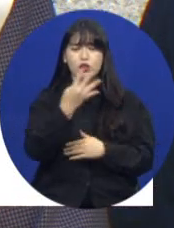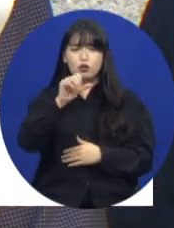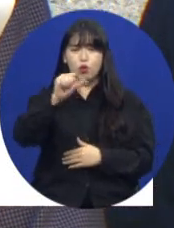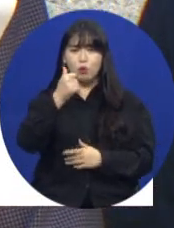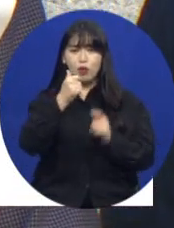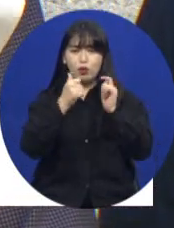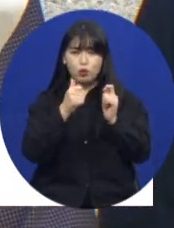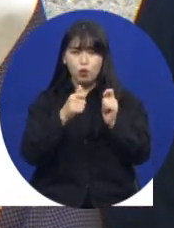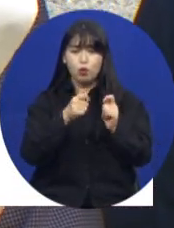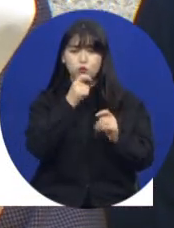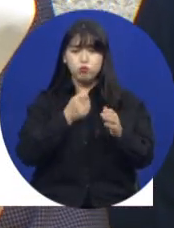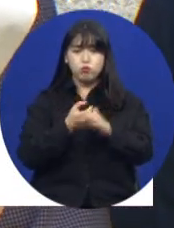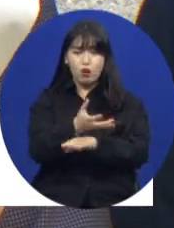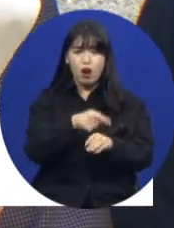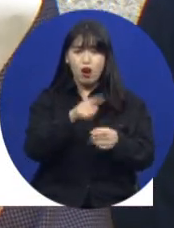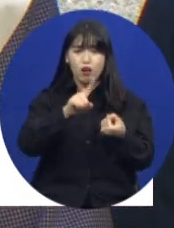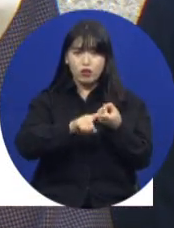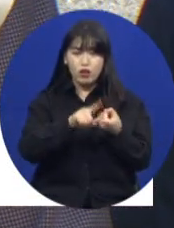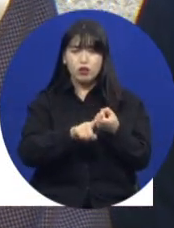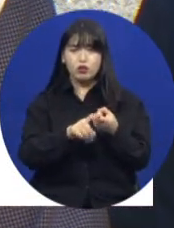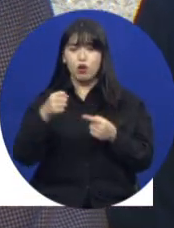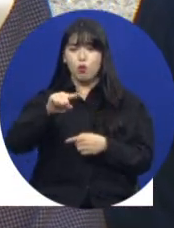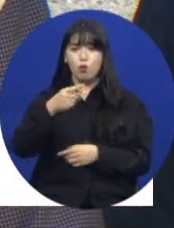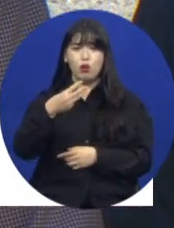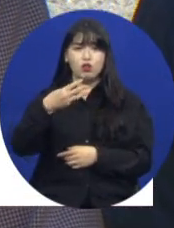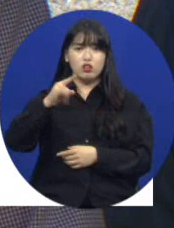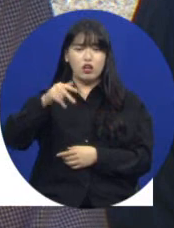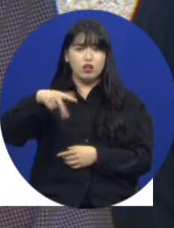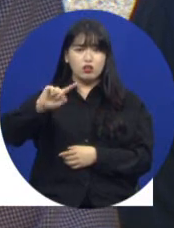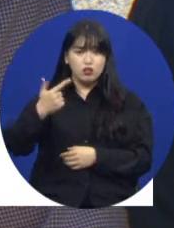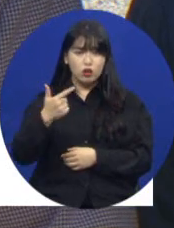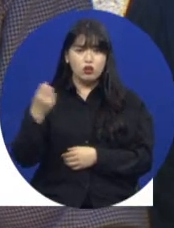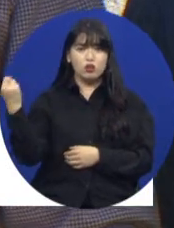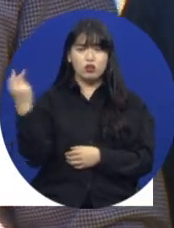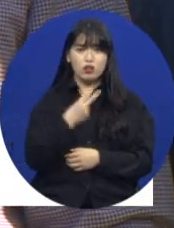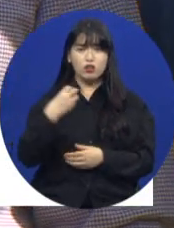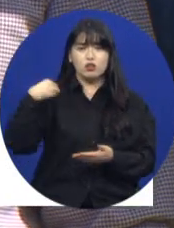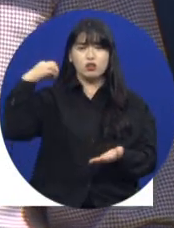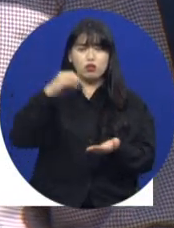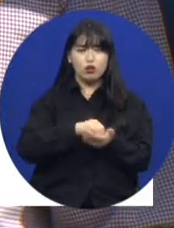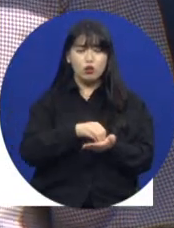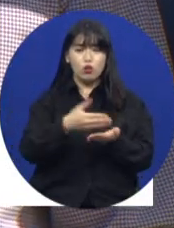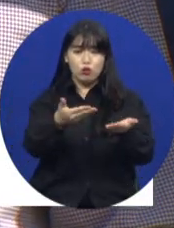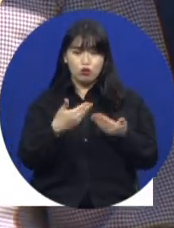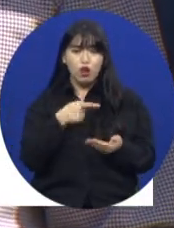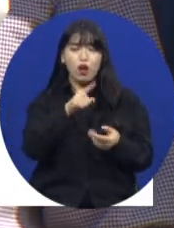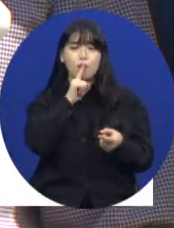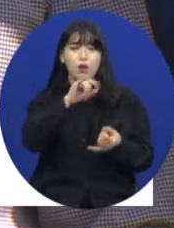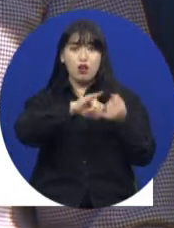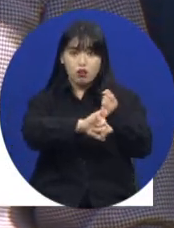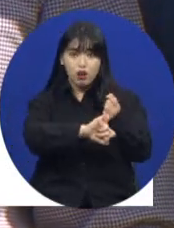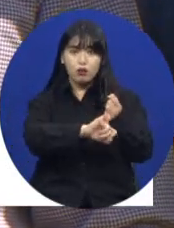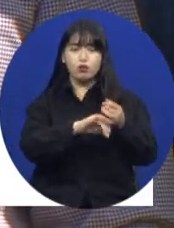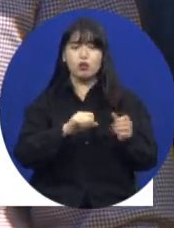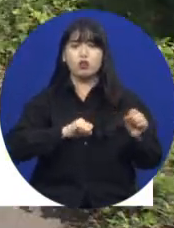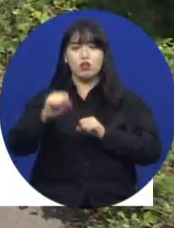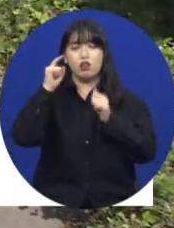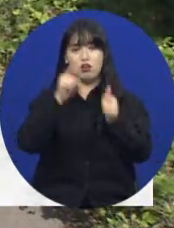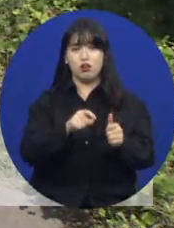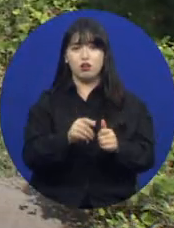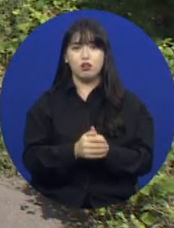4,500톤이 용출되던 물을 월대천으로 되돌려 주겠다는 약속을